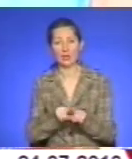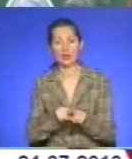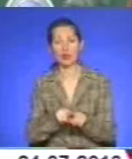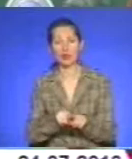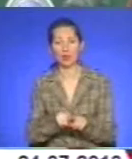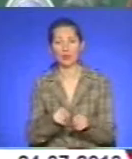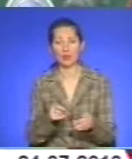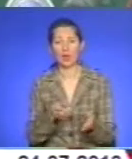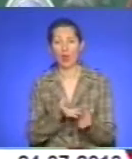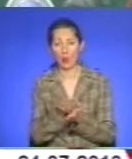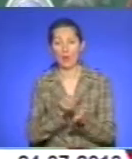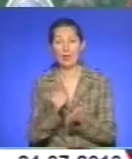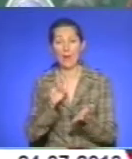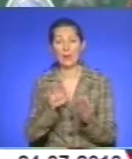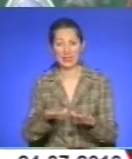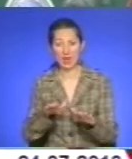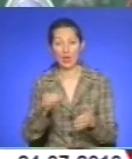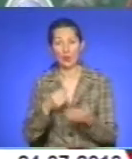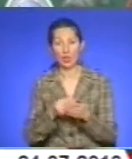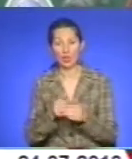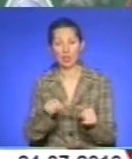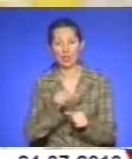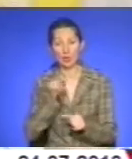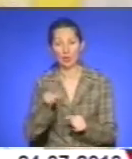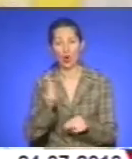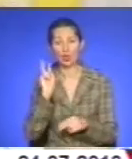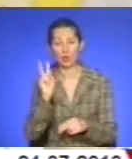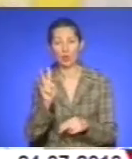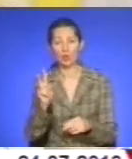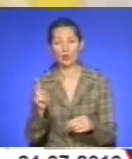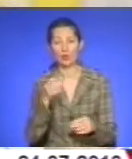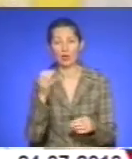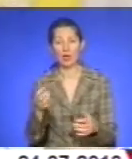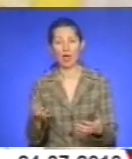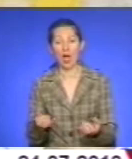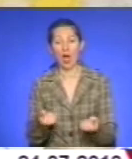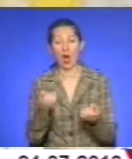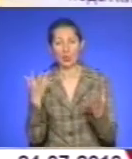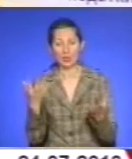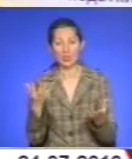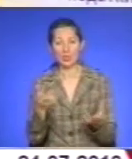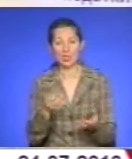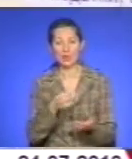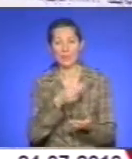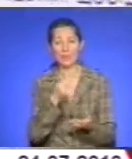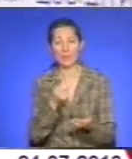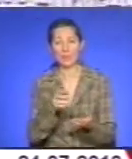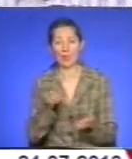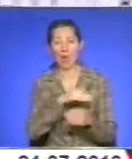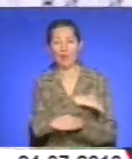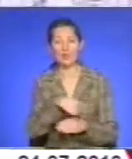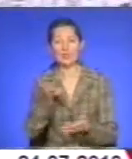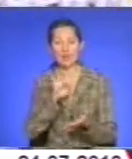бюджету. Окрім того, тролейбус освіжить вулиці міста. Він яскраво виглядає ззовні, прикрашений малюнками дітей.